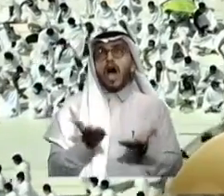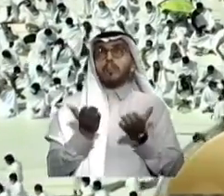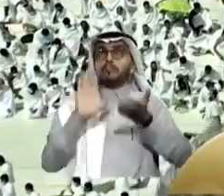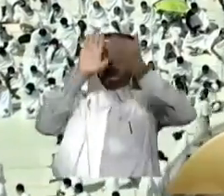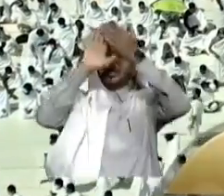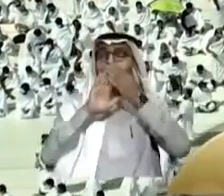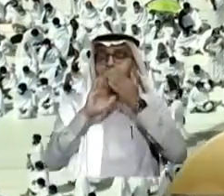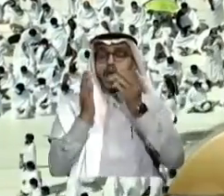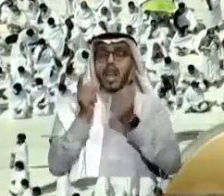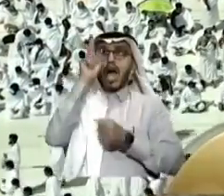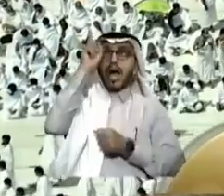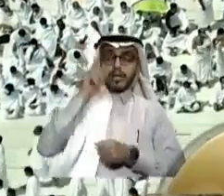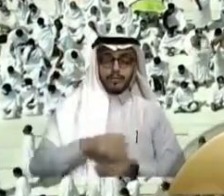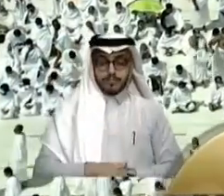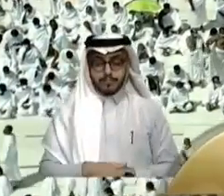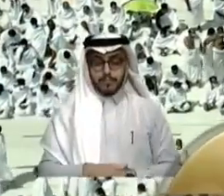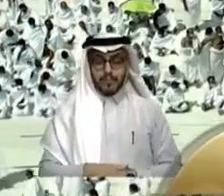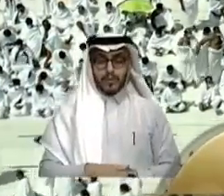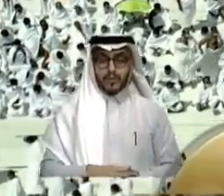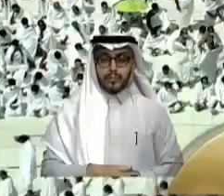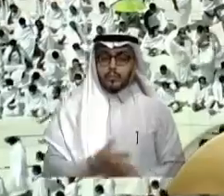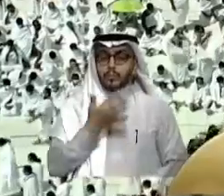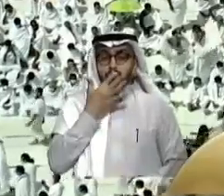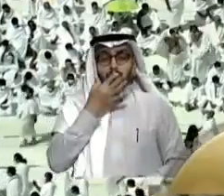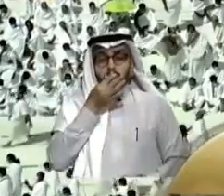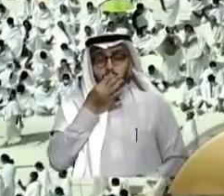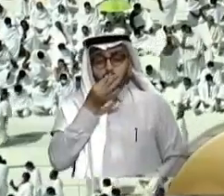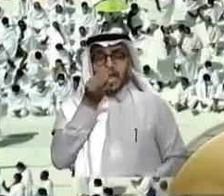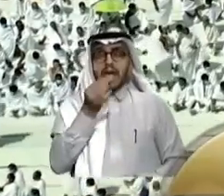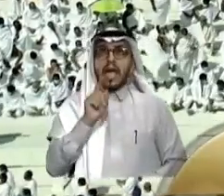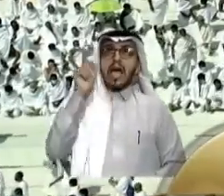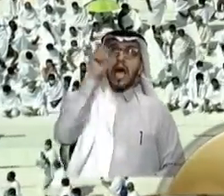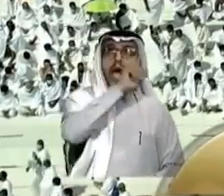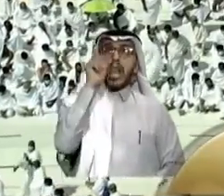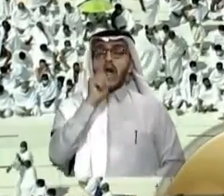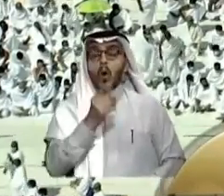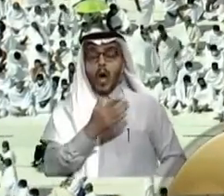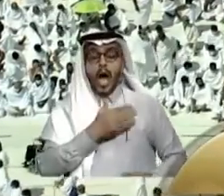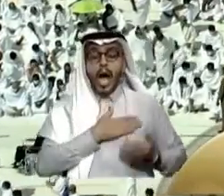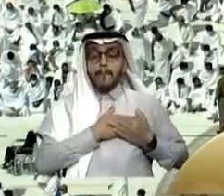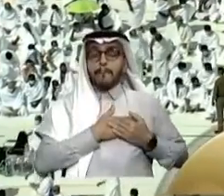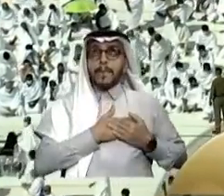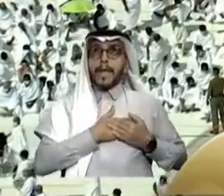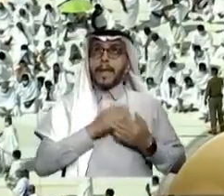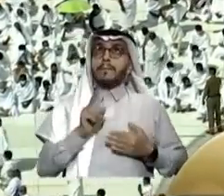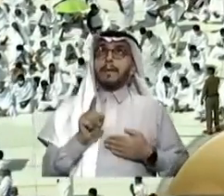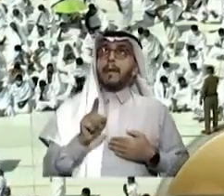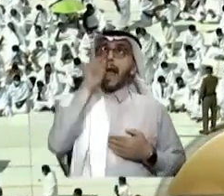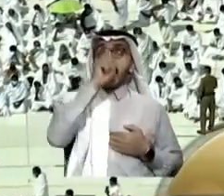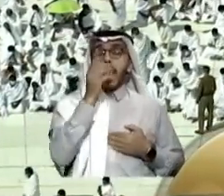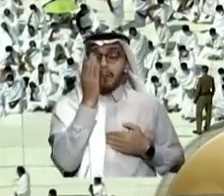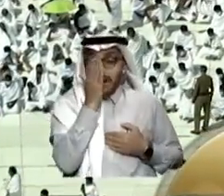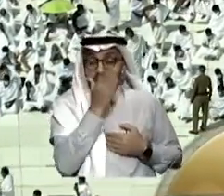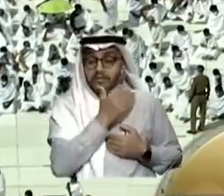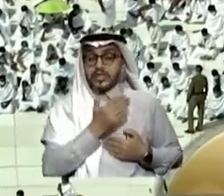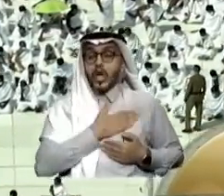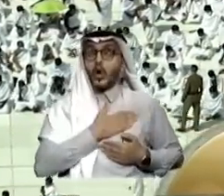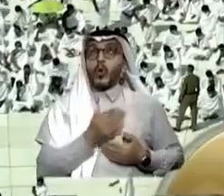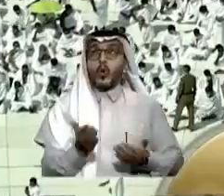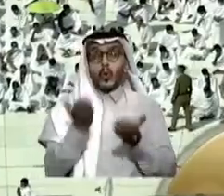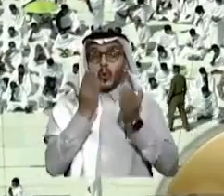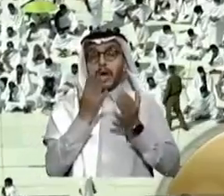نوائبها. وما ذاق طعم العيش من لم يكن له حبيب